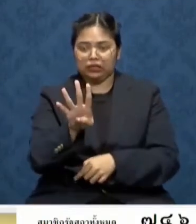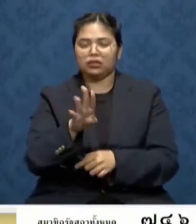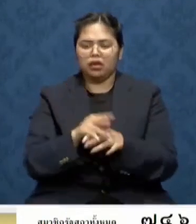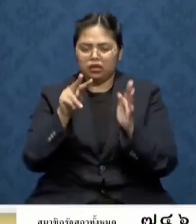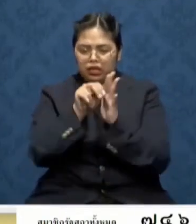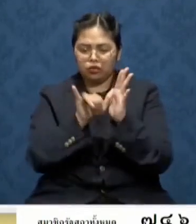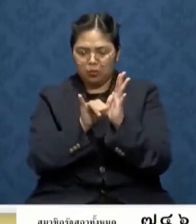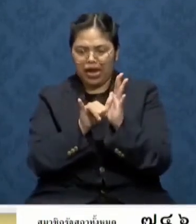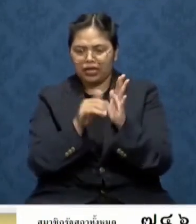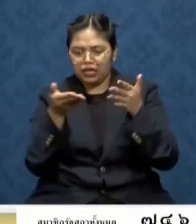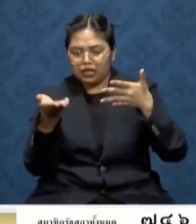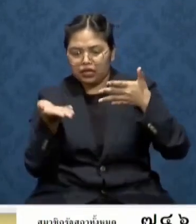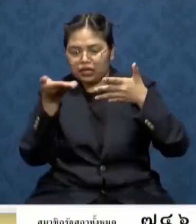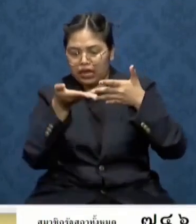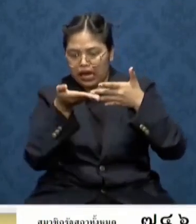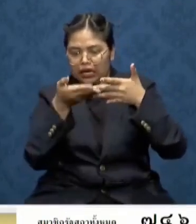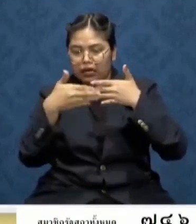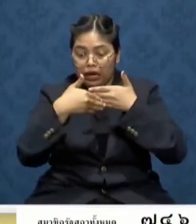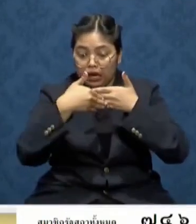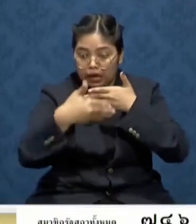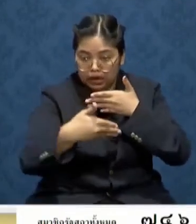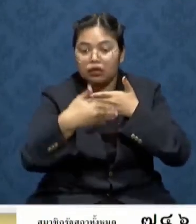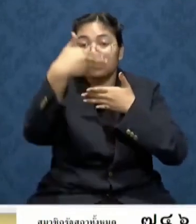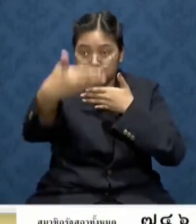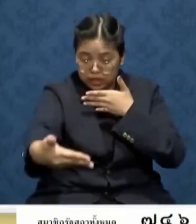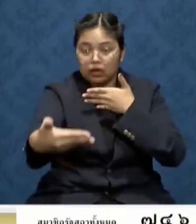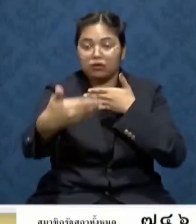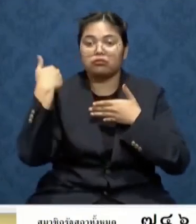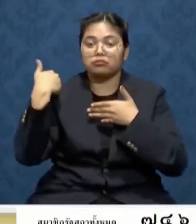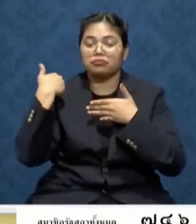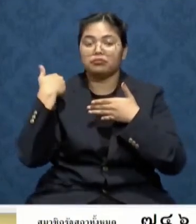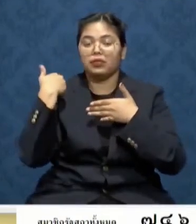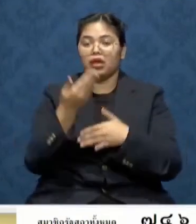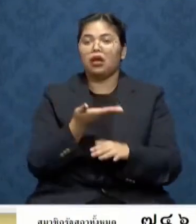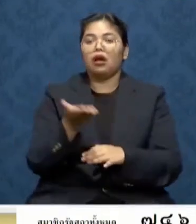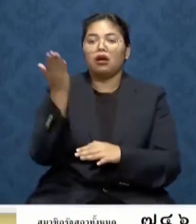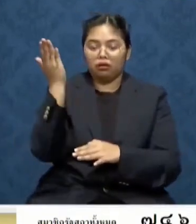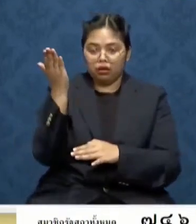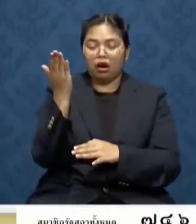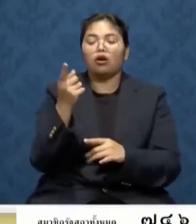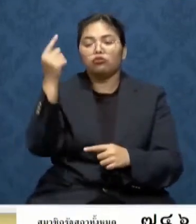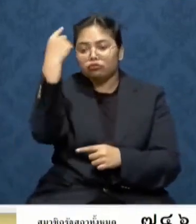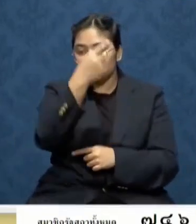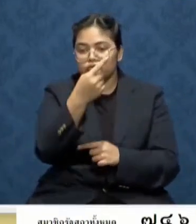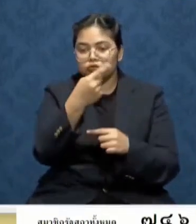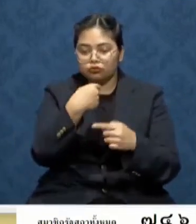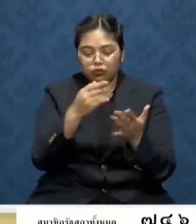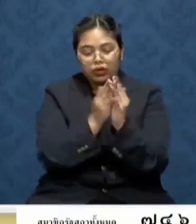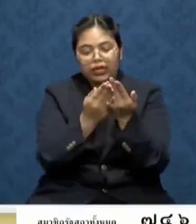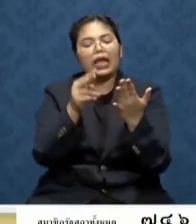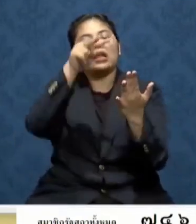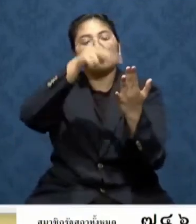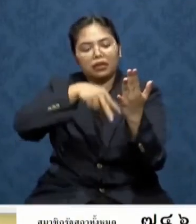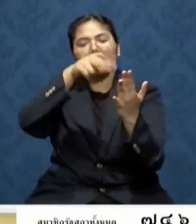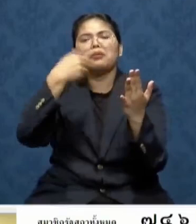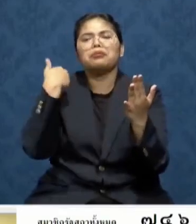ระยะกลางและระยะยาวเน้อความก็ปากฏวนจอภาพเช่นเดยวกับเอกศารในมอของเพื่อนสมาชิกทุกท่านนะครับ